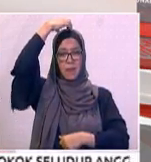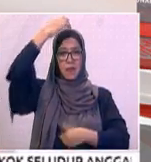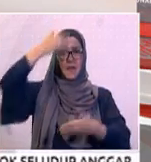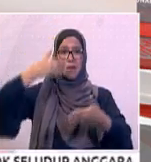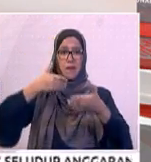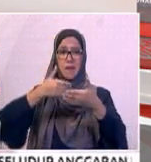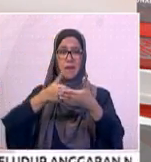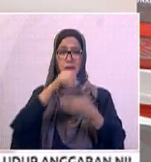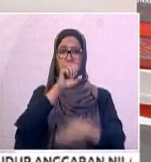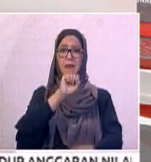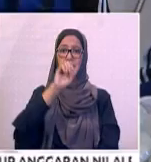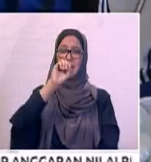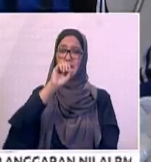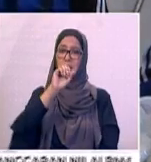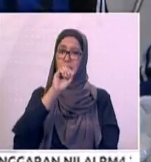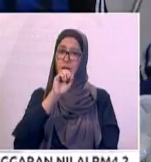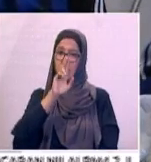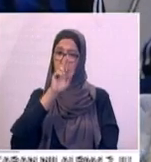2020.